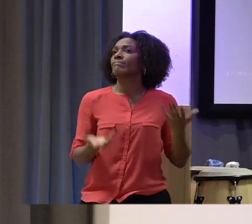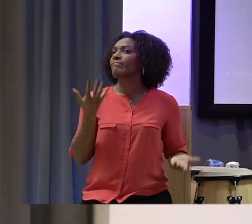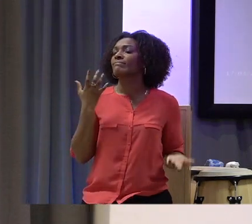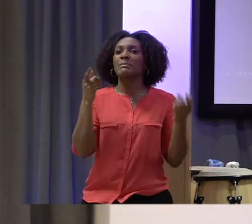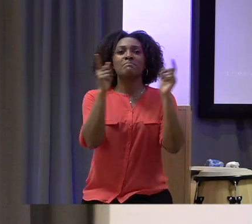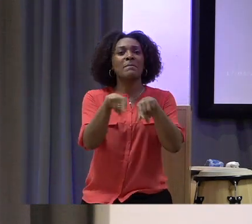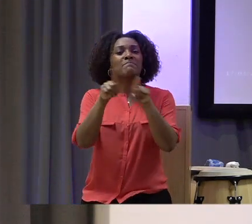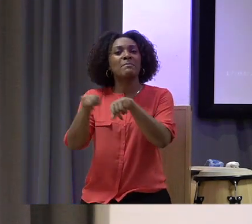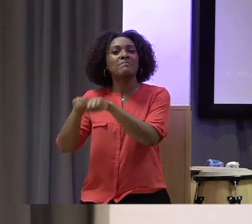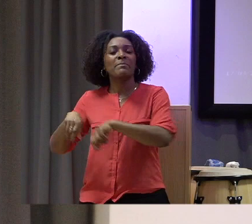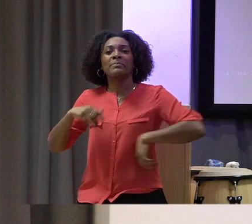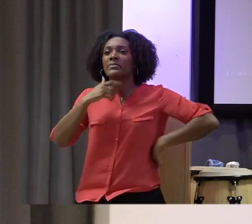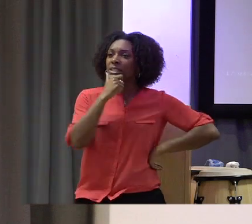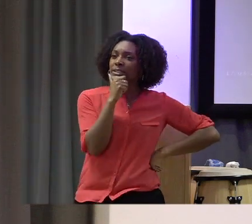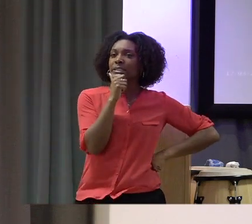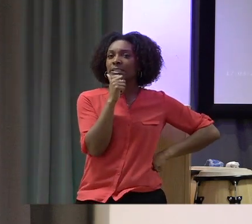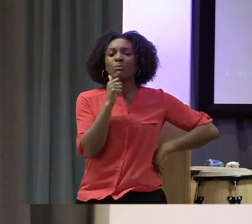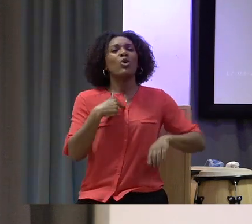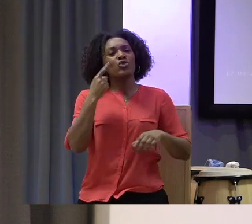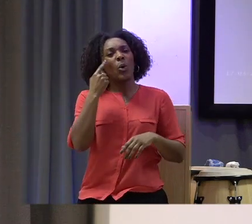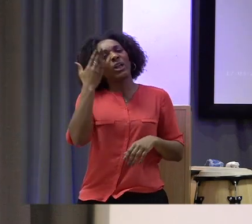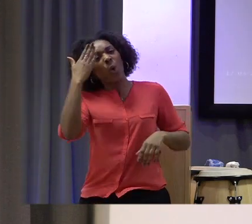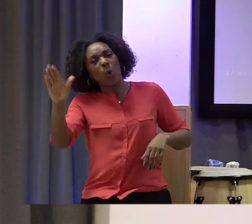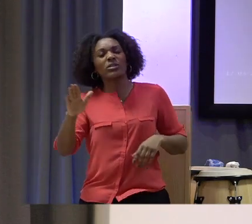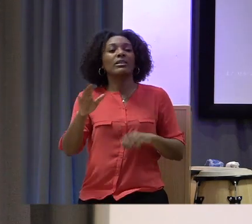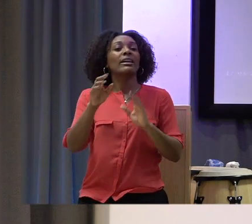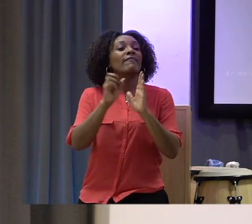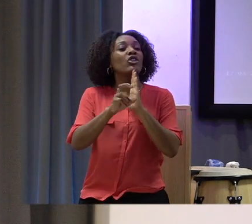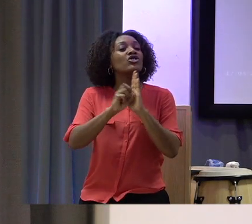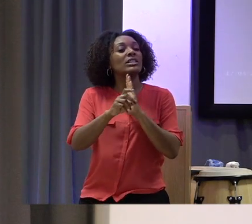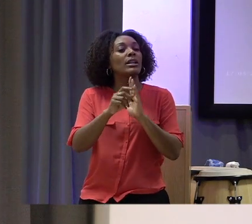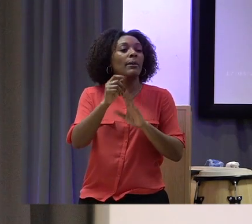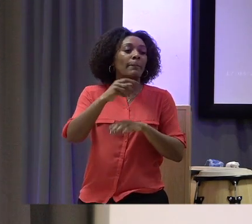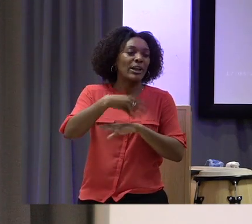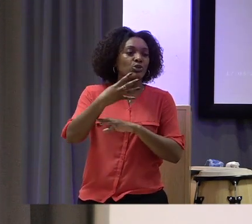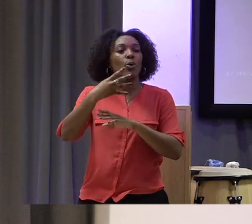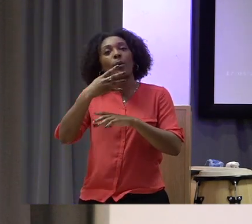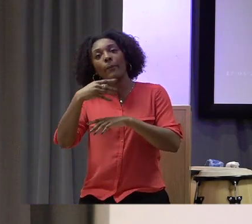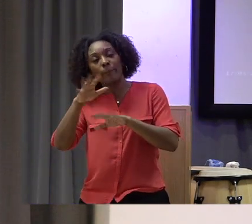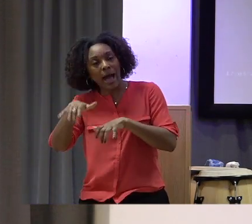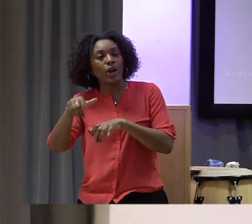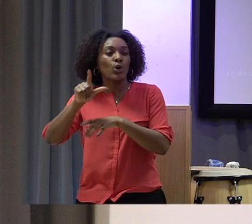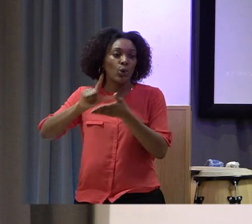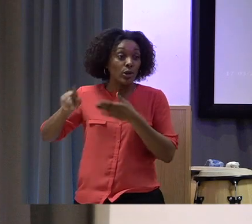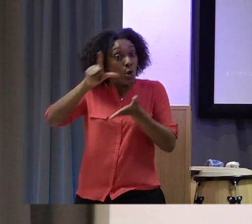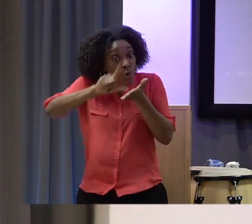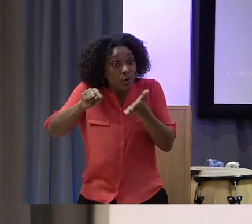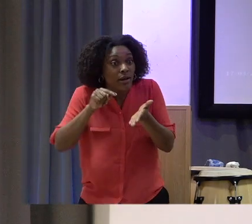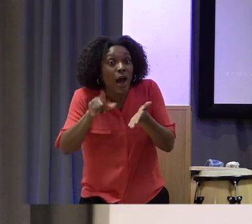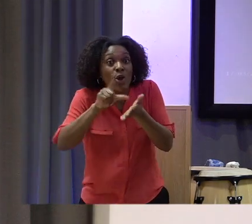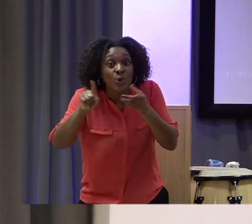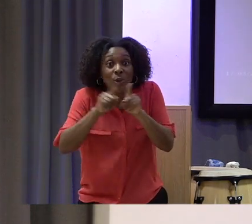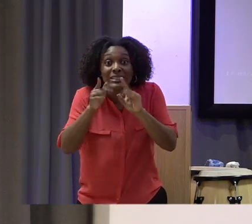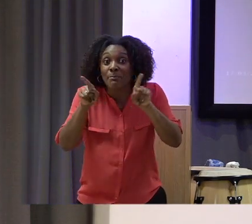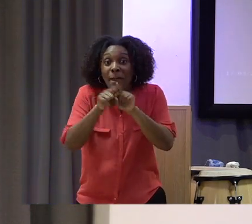Je dis, je vais quand même regarder un autre évangile qui en parle. Donc, dans l'évangile de Luc, vous trouverez ce texte.